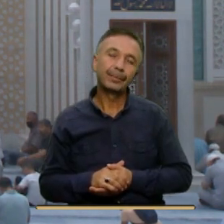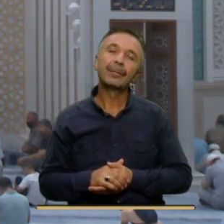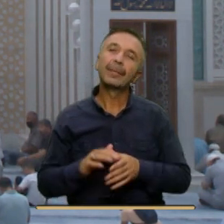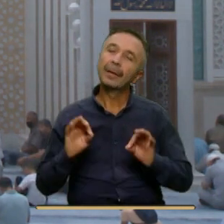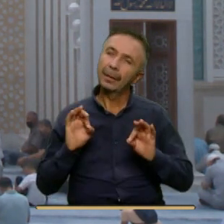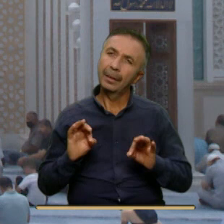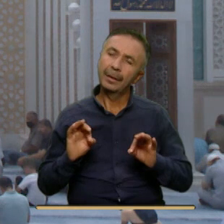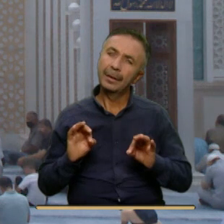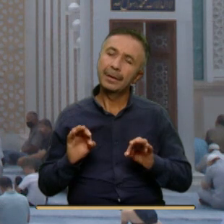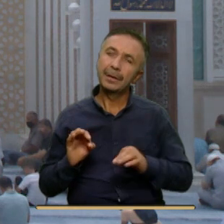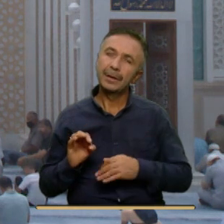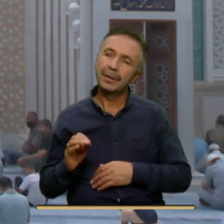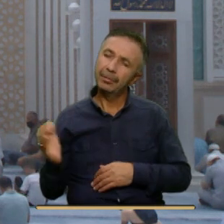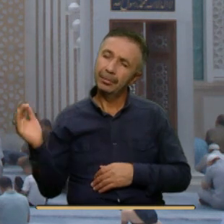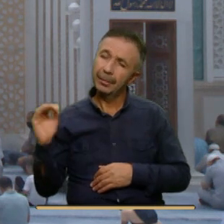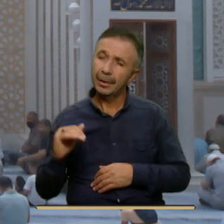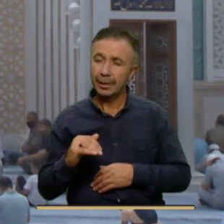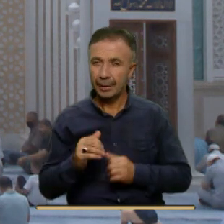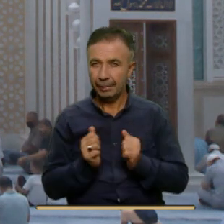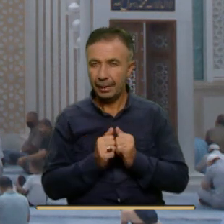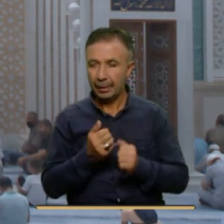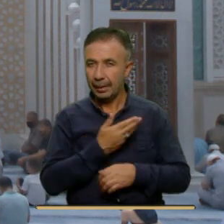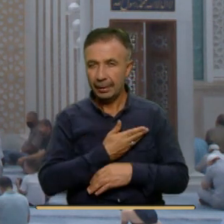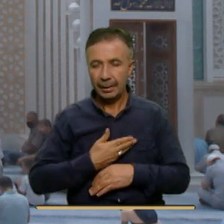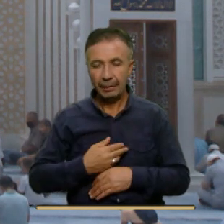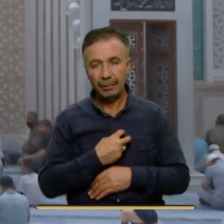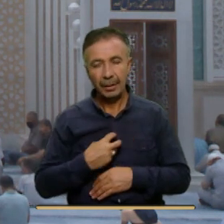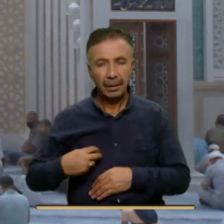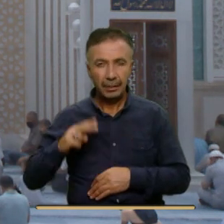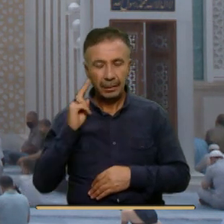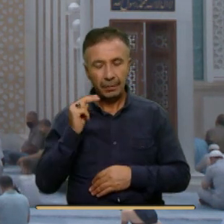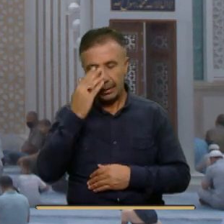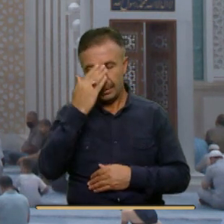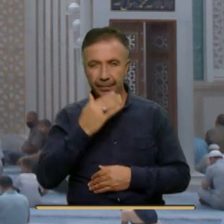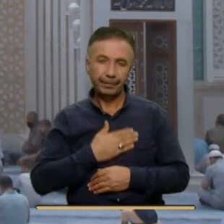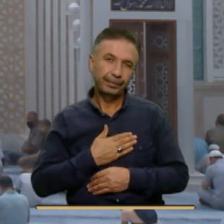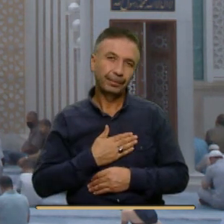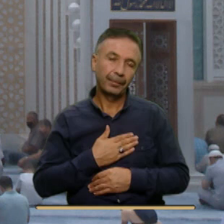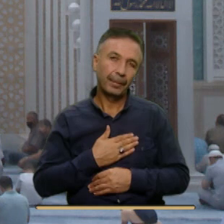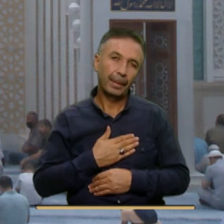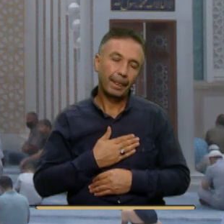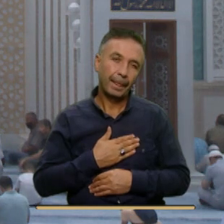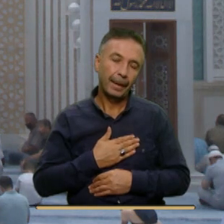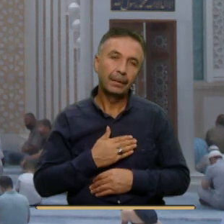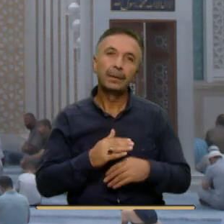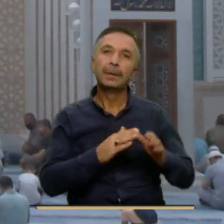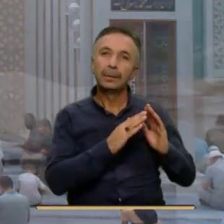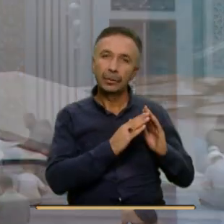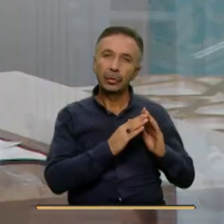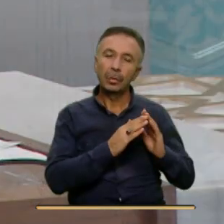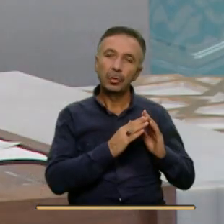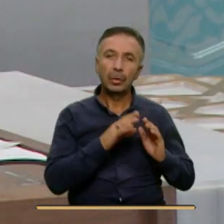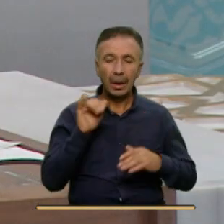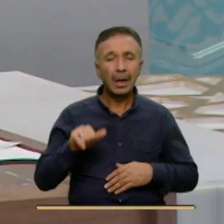Şimdi geliniz beraberce yine sevgili Peygamberimiz Aleyhisselatü Vesselam Efendimiz'den komşuluk